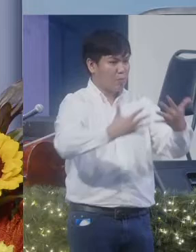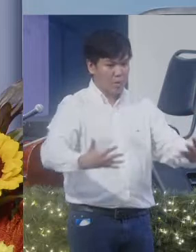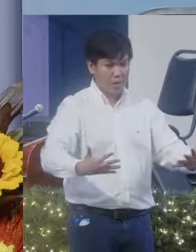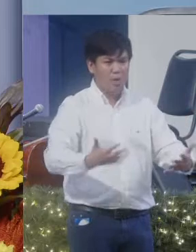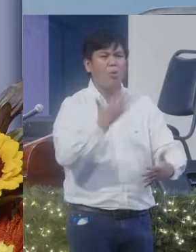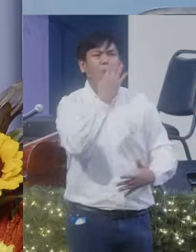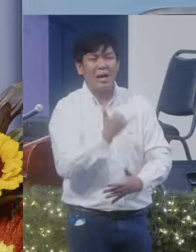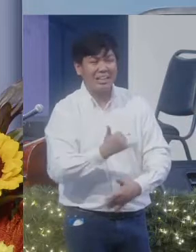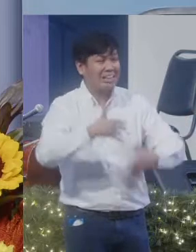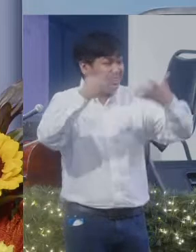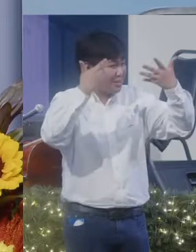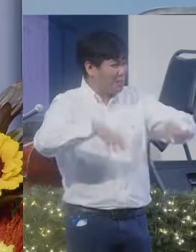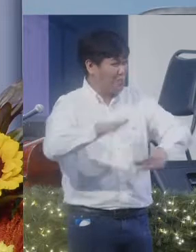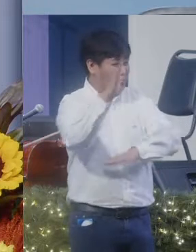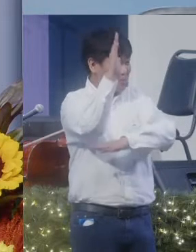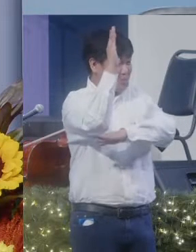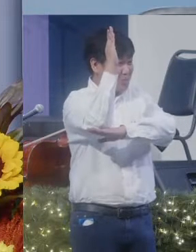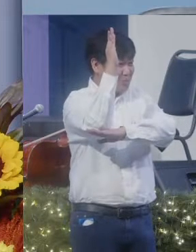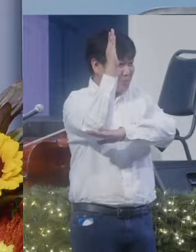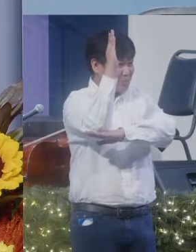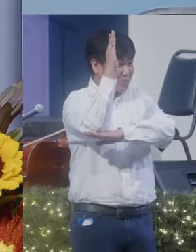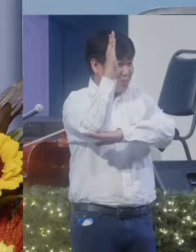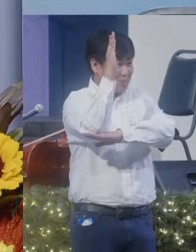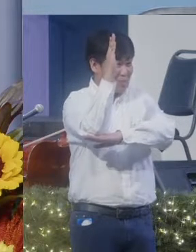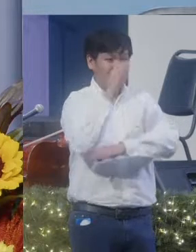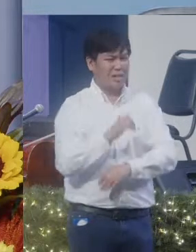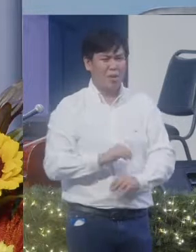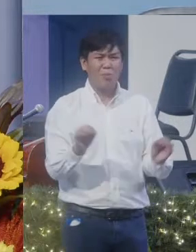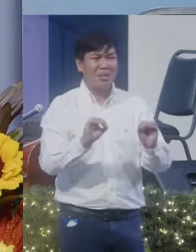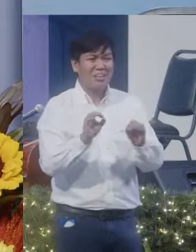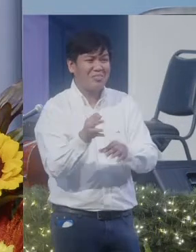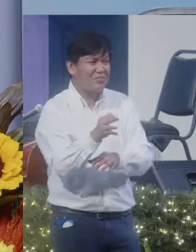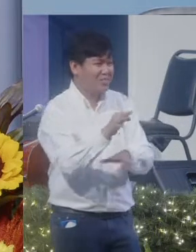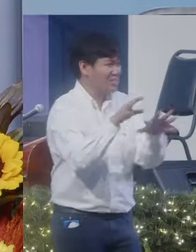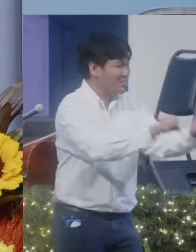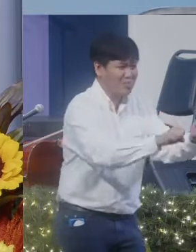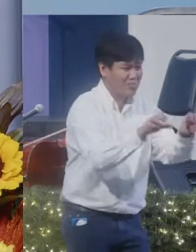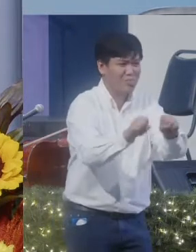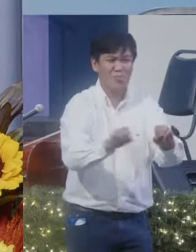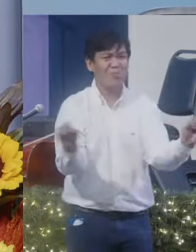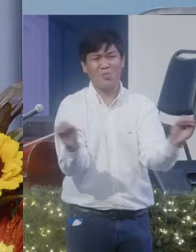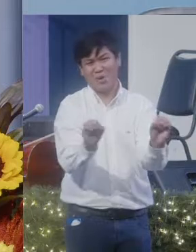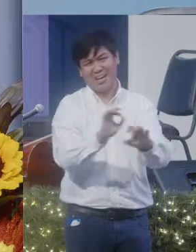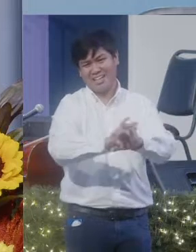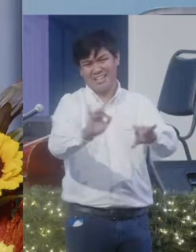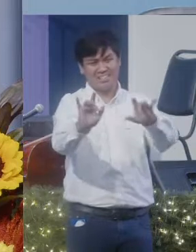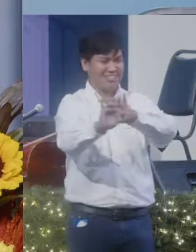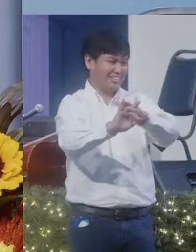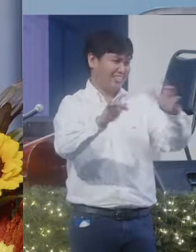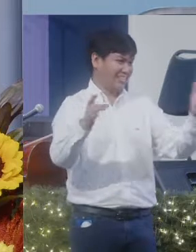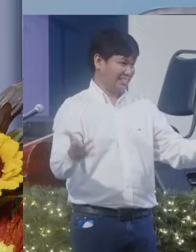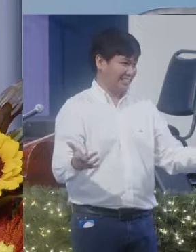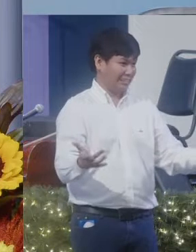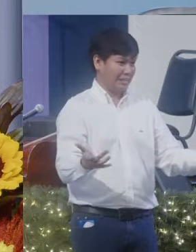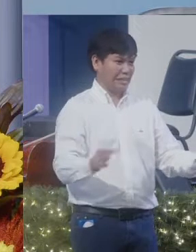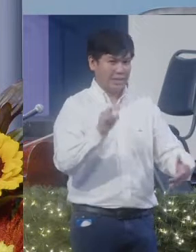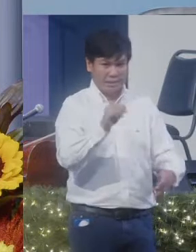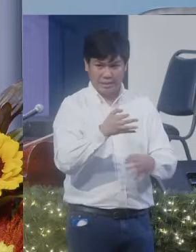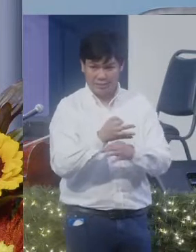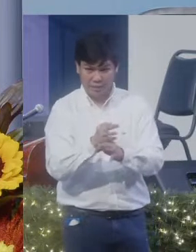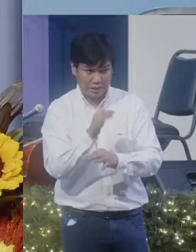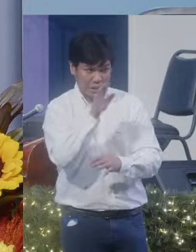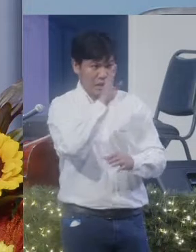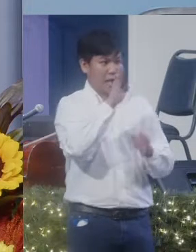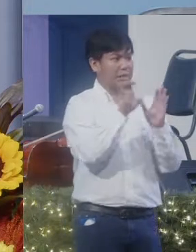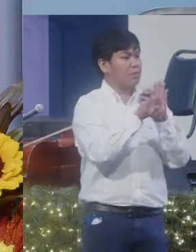mangisda. Hinuhugasan na po yung mga lambat at minimend kasi kung minsan nabubutas, no?